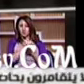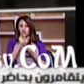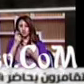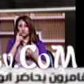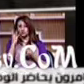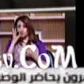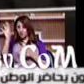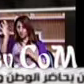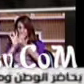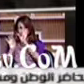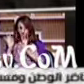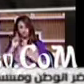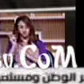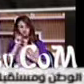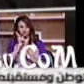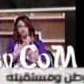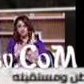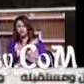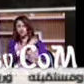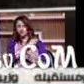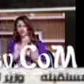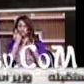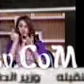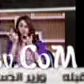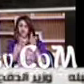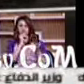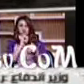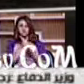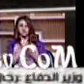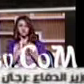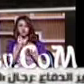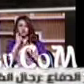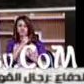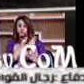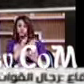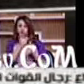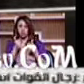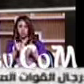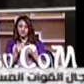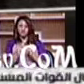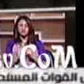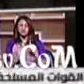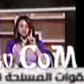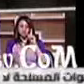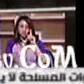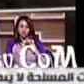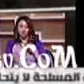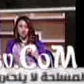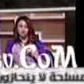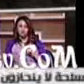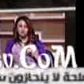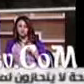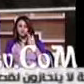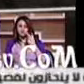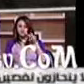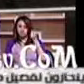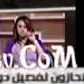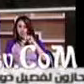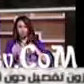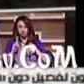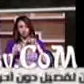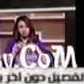الاسماعيليه قادرين على ان نامن المحكمه جيدا ان شاء الله باذن الله يعني ان شاء الله نقول المشهد ده يعني